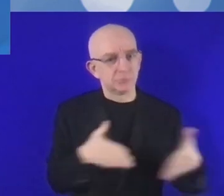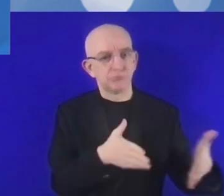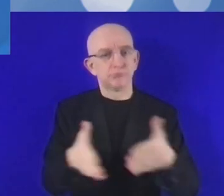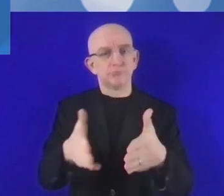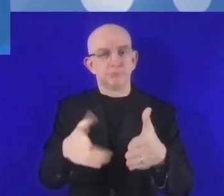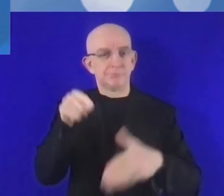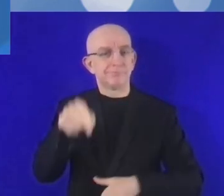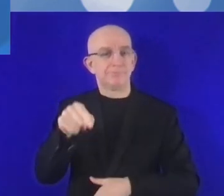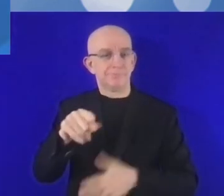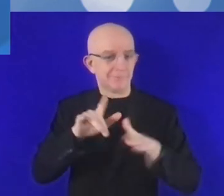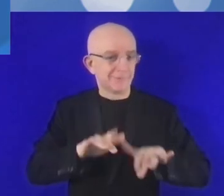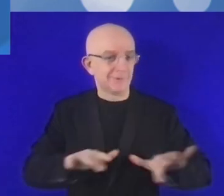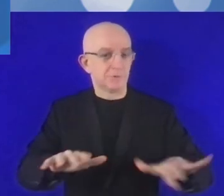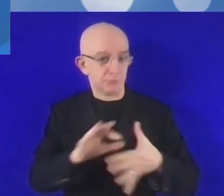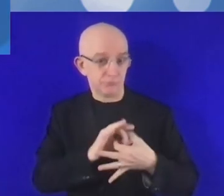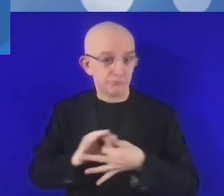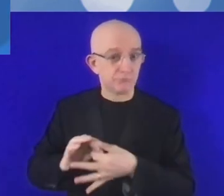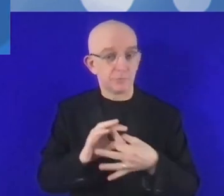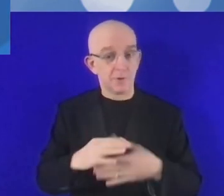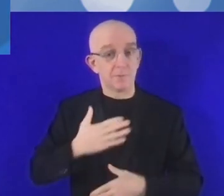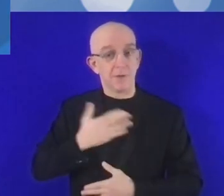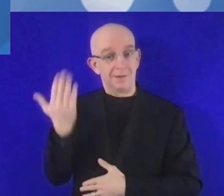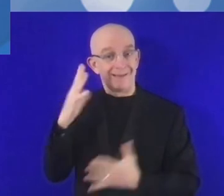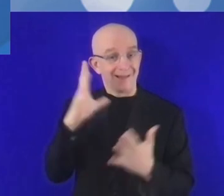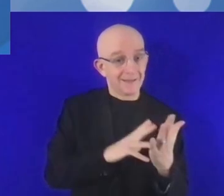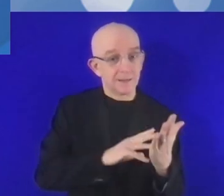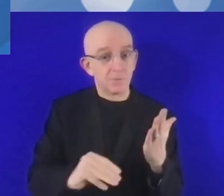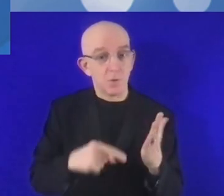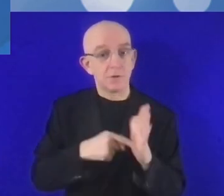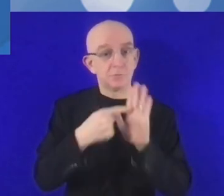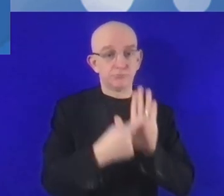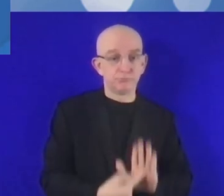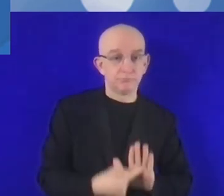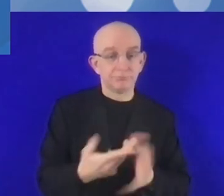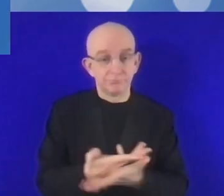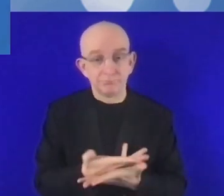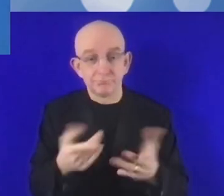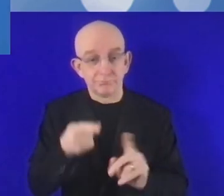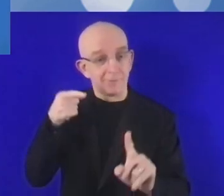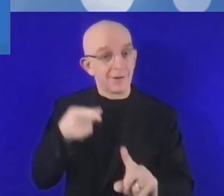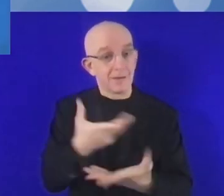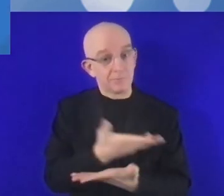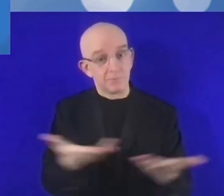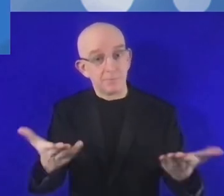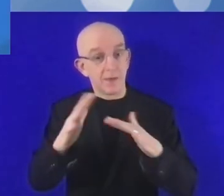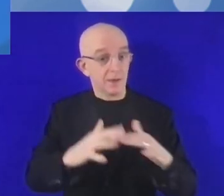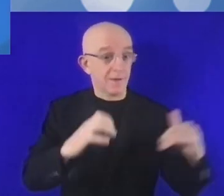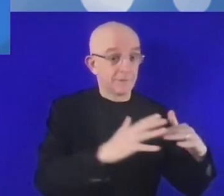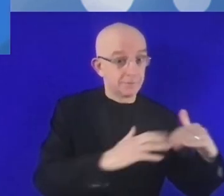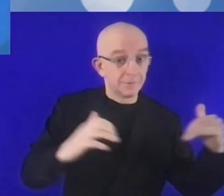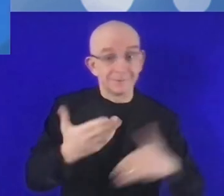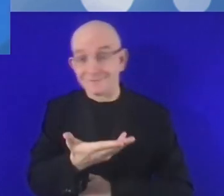нашего roadmap, то есть нашей дорожной карты. В нашем последнем отчете я